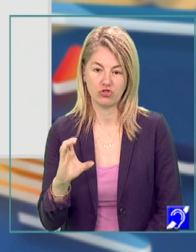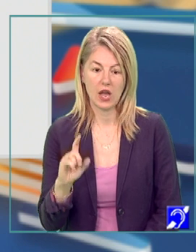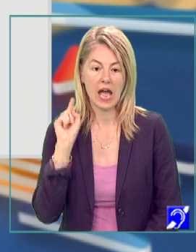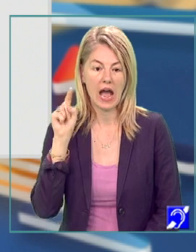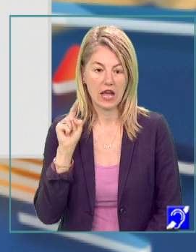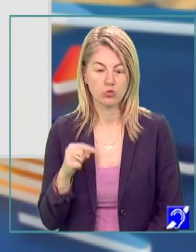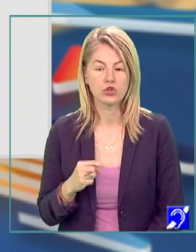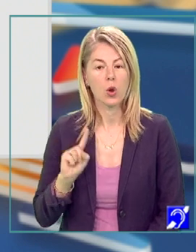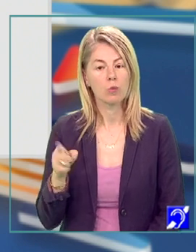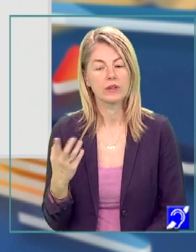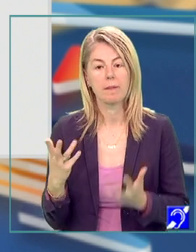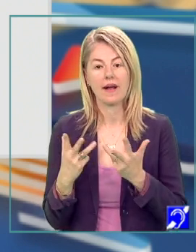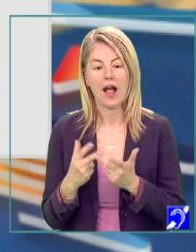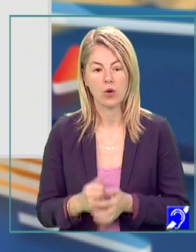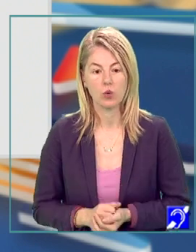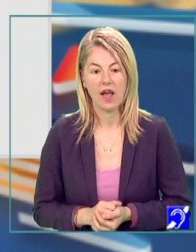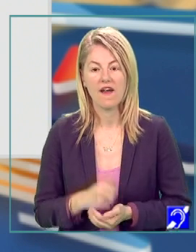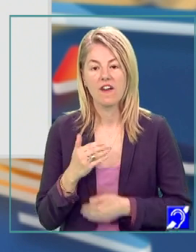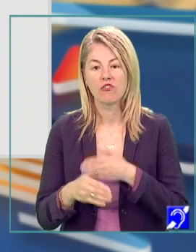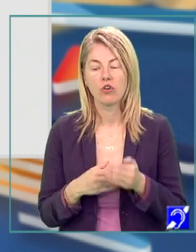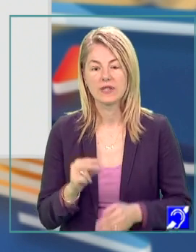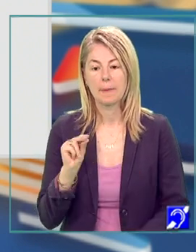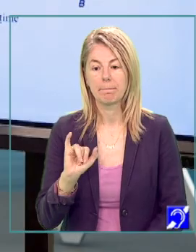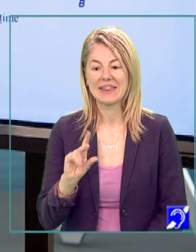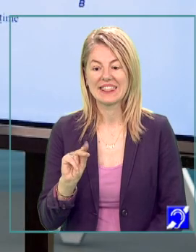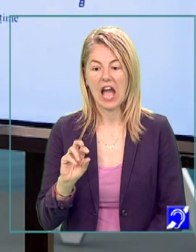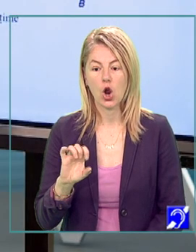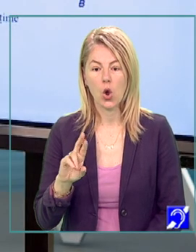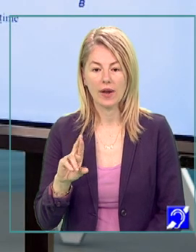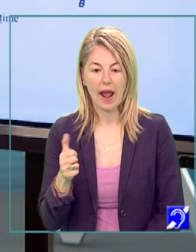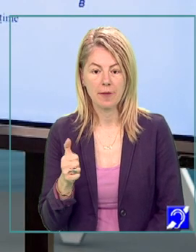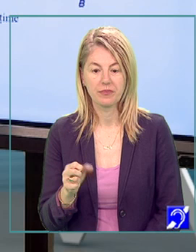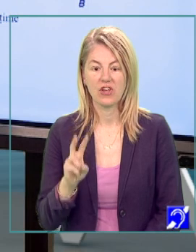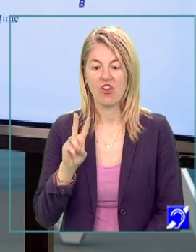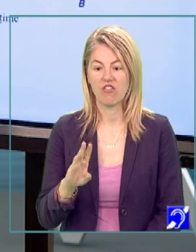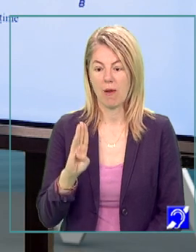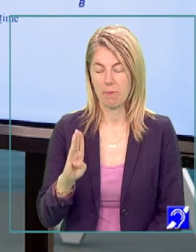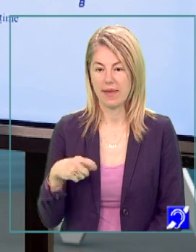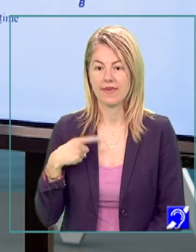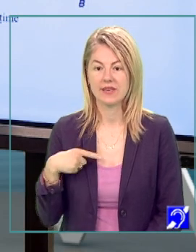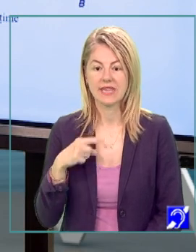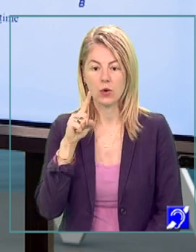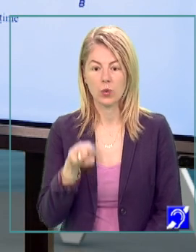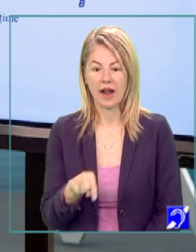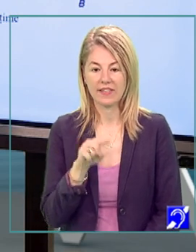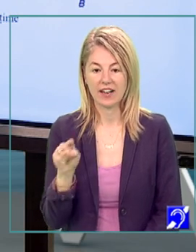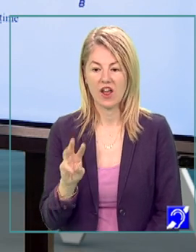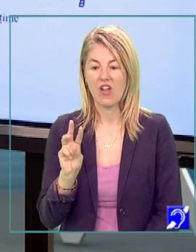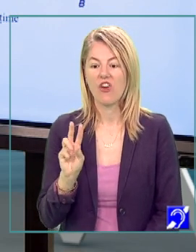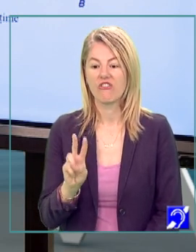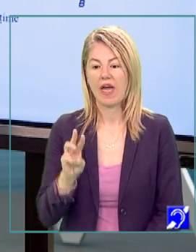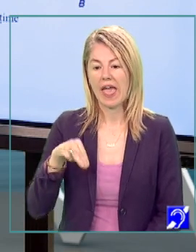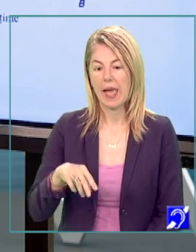atunci o putem calcula folosind Pitagora. VB va fi egală cu radical din